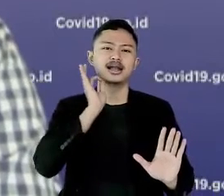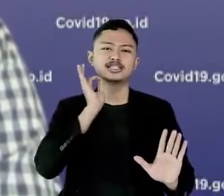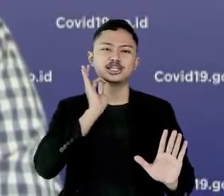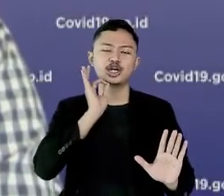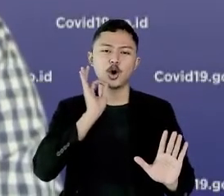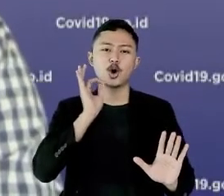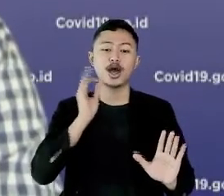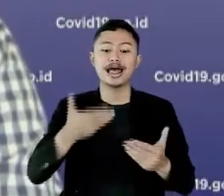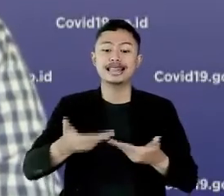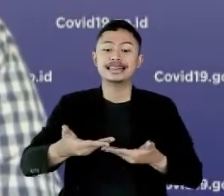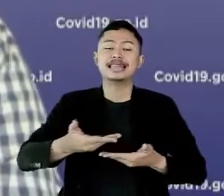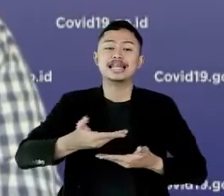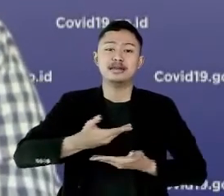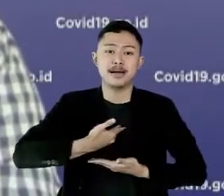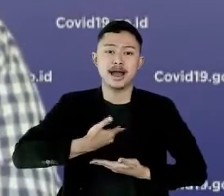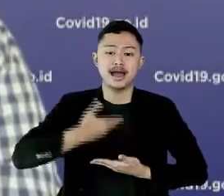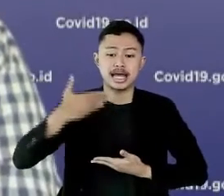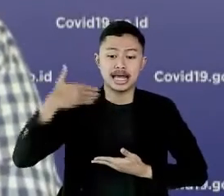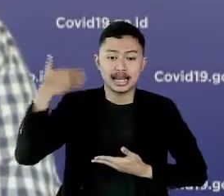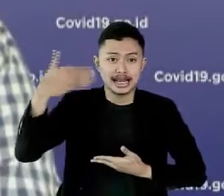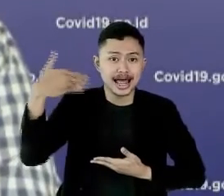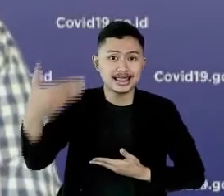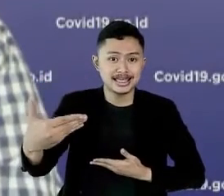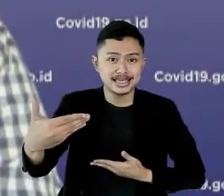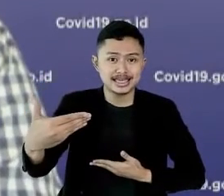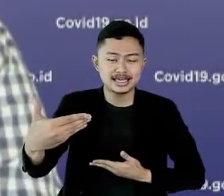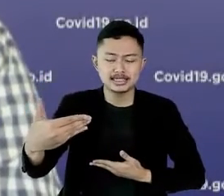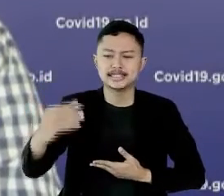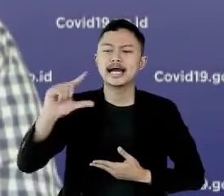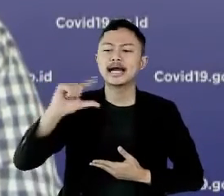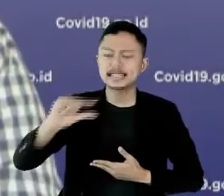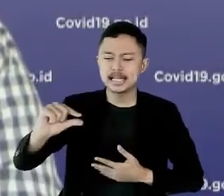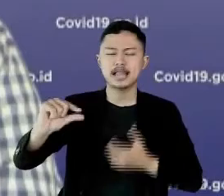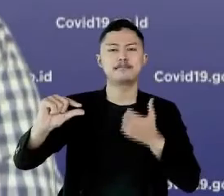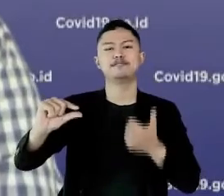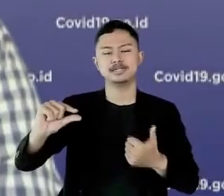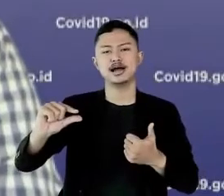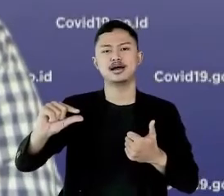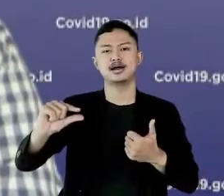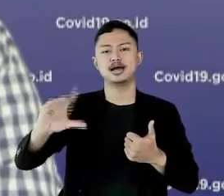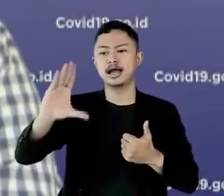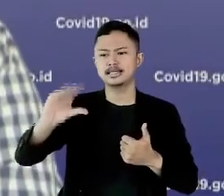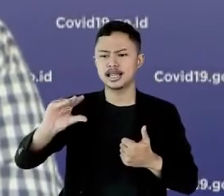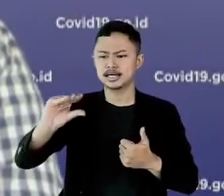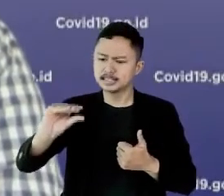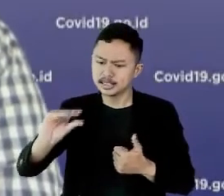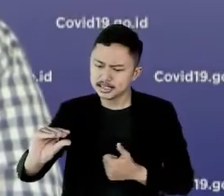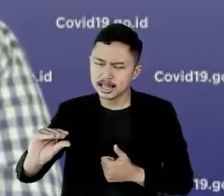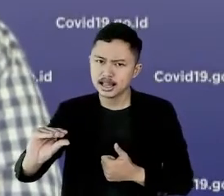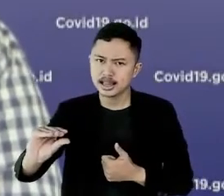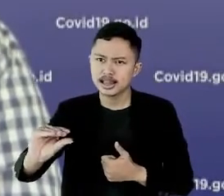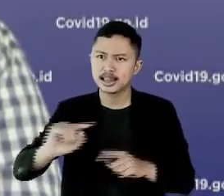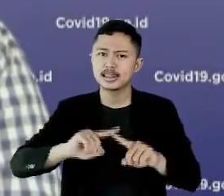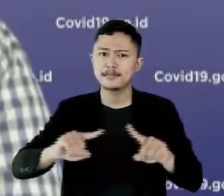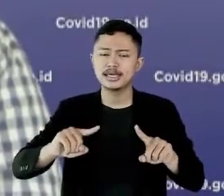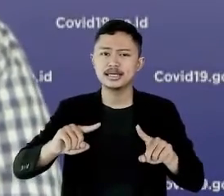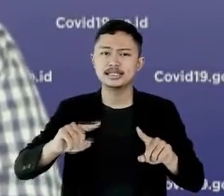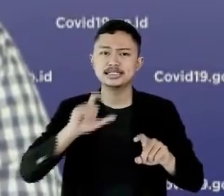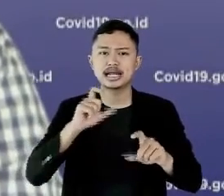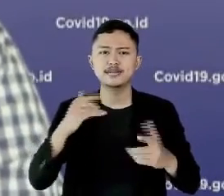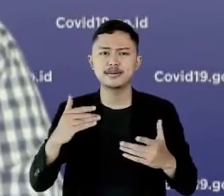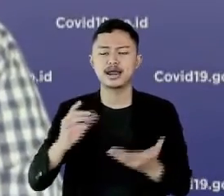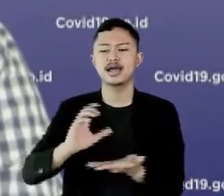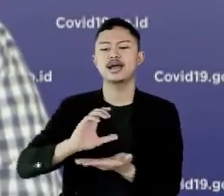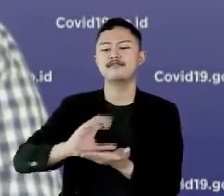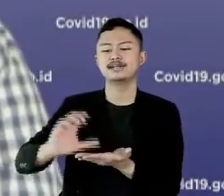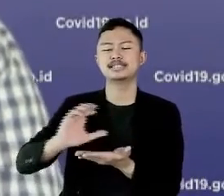akan kita terima itu bisa kita perkecil, bisa kita minimalisir kalau kemudian tadi istilahnya kita